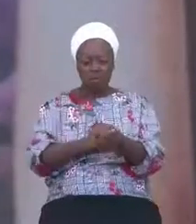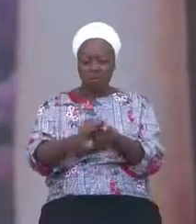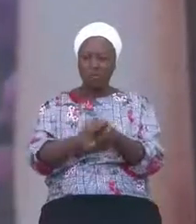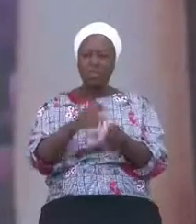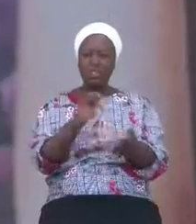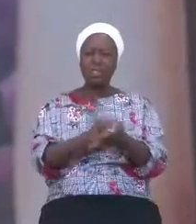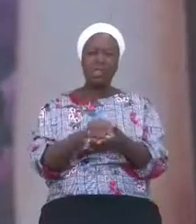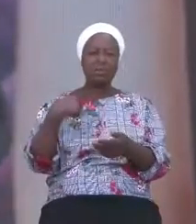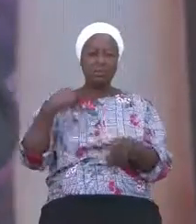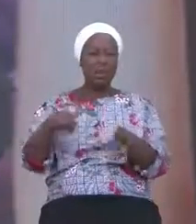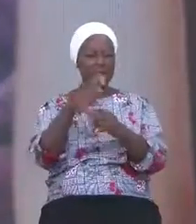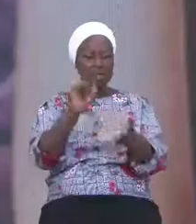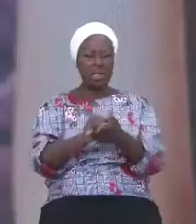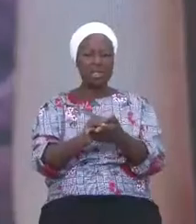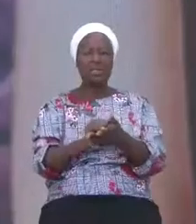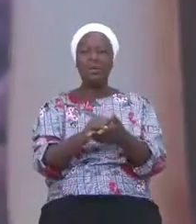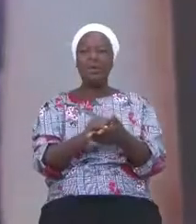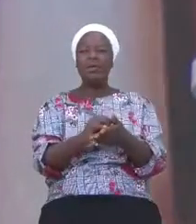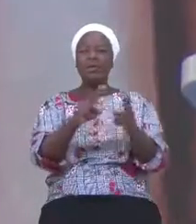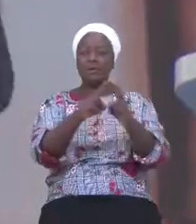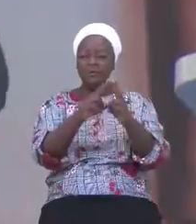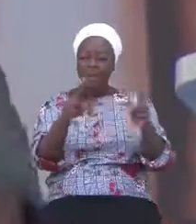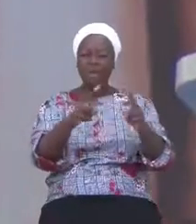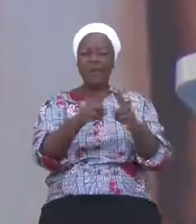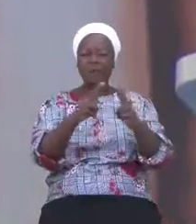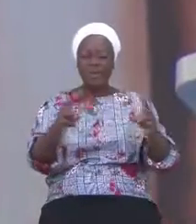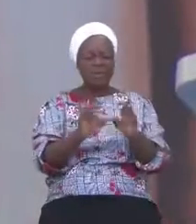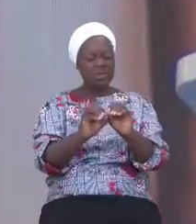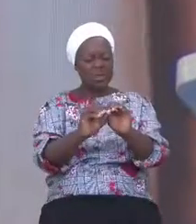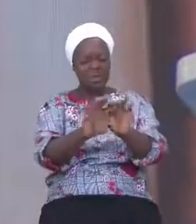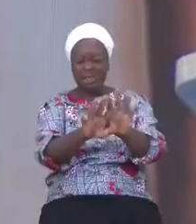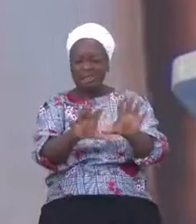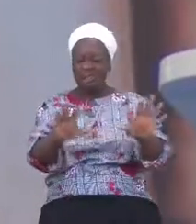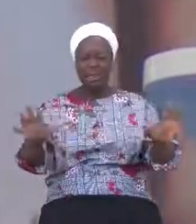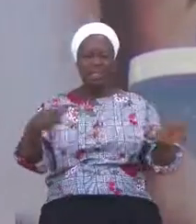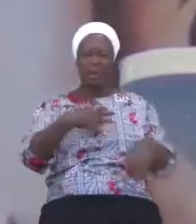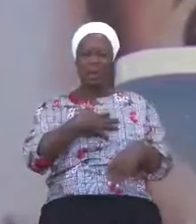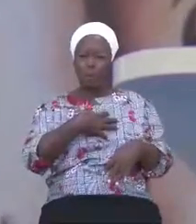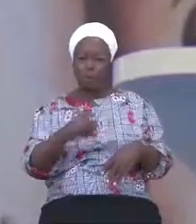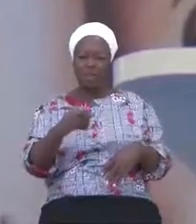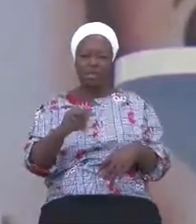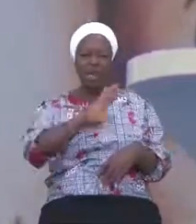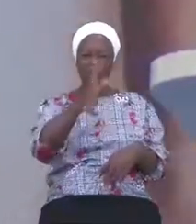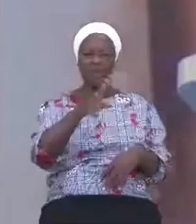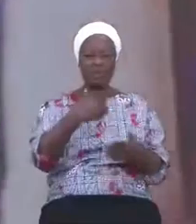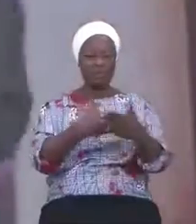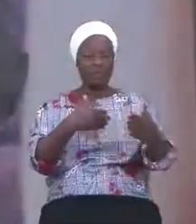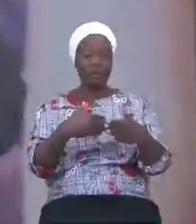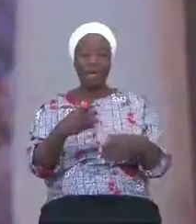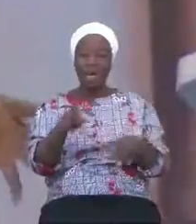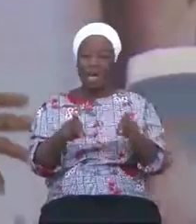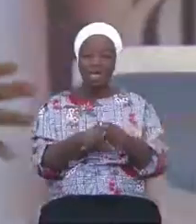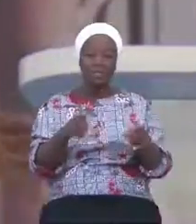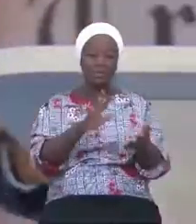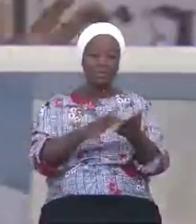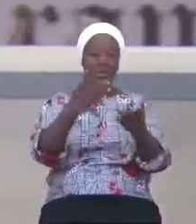Personne ne pouvait laver des habits qui pouvaient blanchir de telle manière éclatante. Il n'avait jamais rien